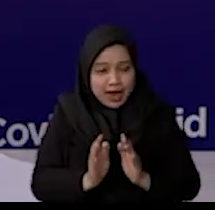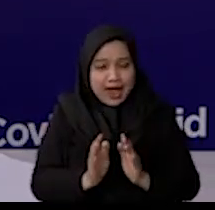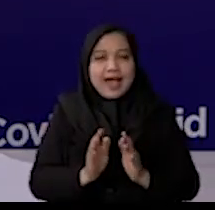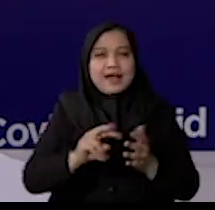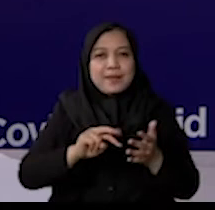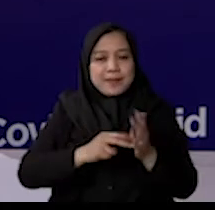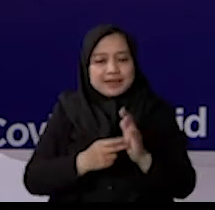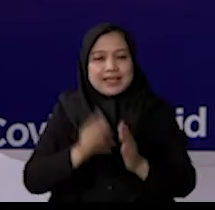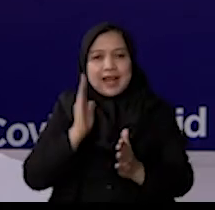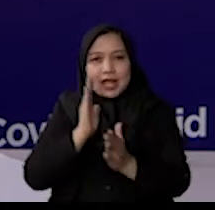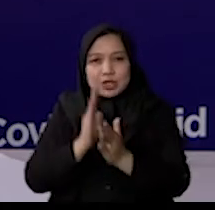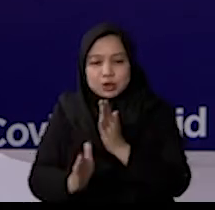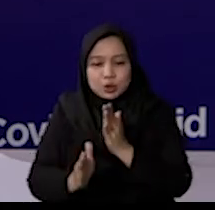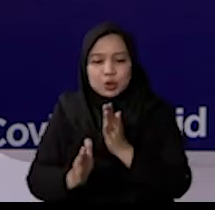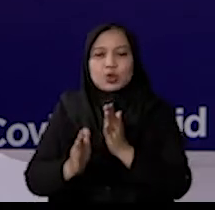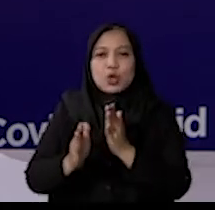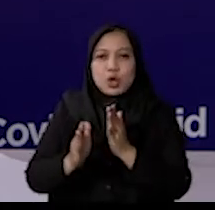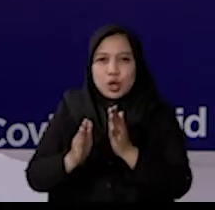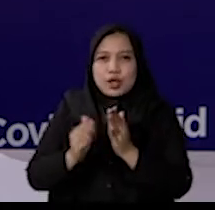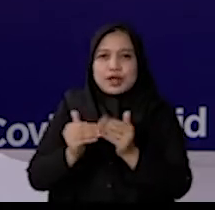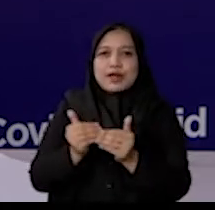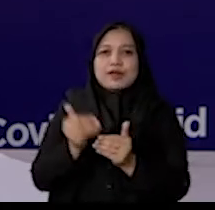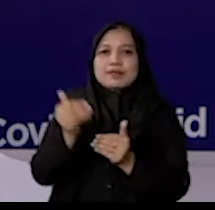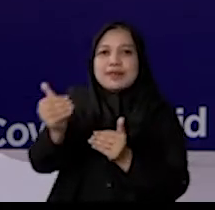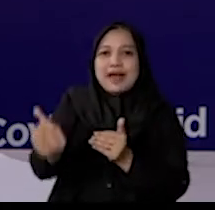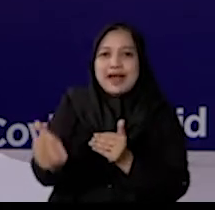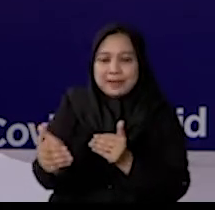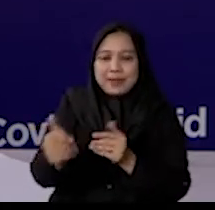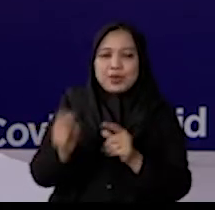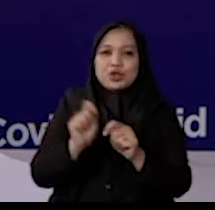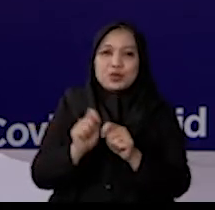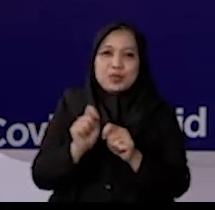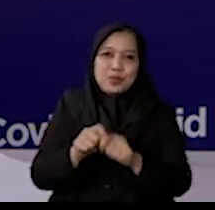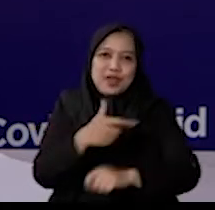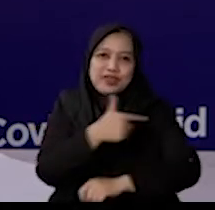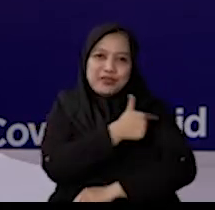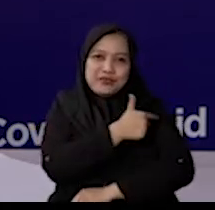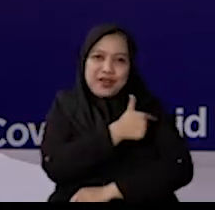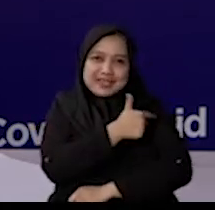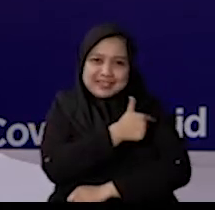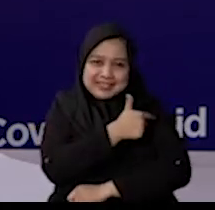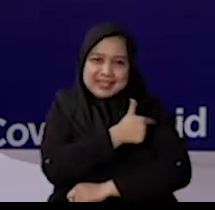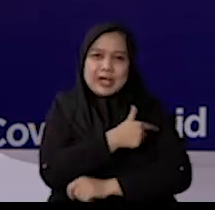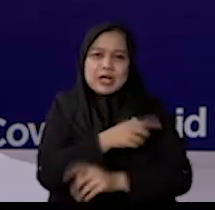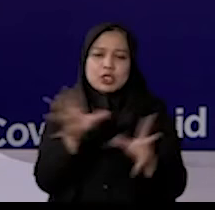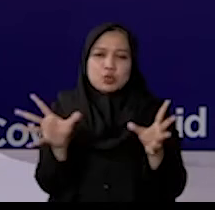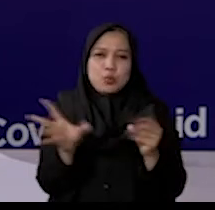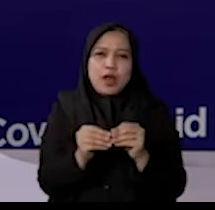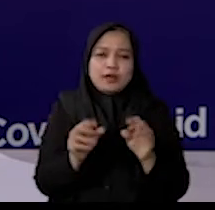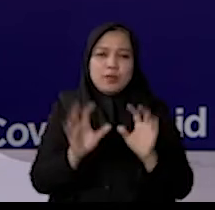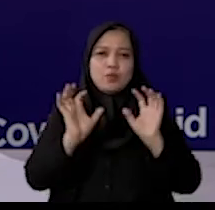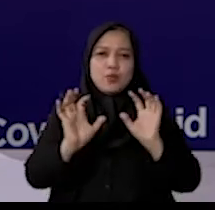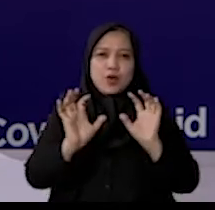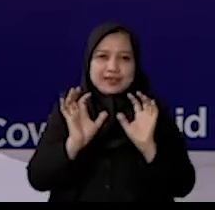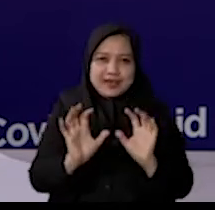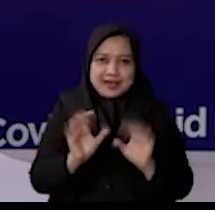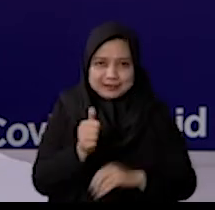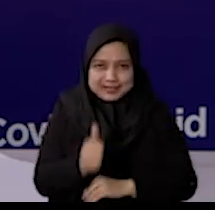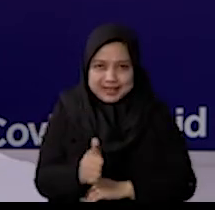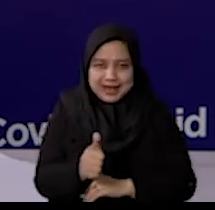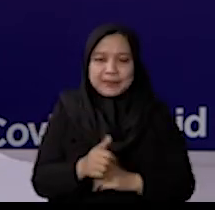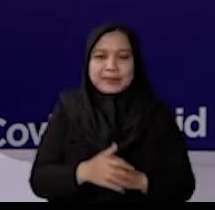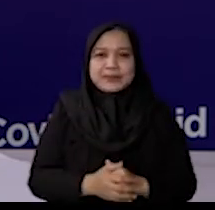dalam proses persetujuan yang dilanjutkan dengan pembuatan vaksin dalam jumlah besar. Jadi